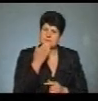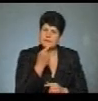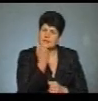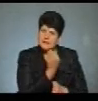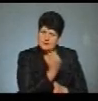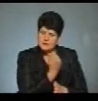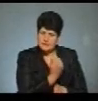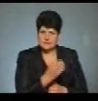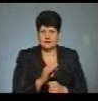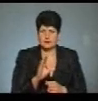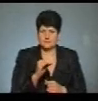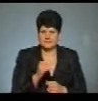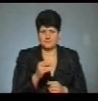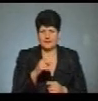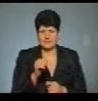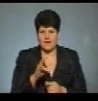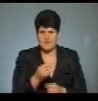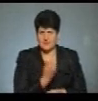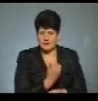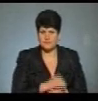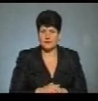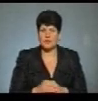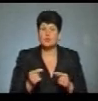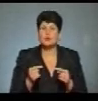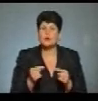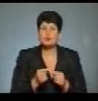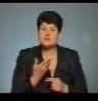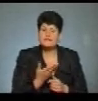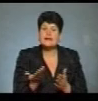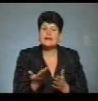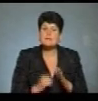метою недопущення протиправних дій. Та уточнення,